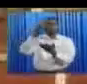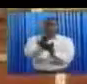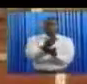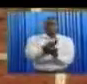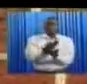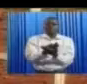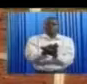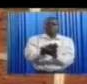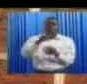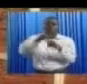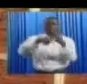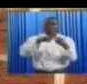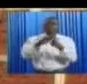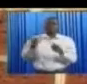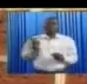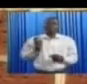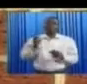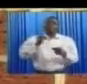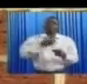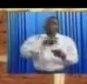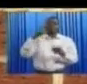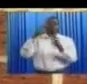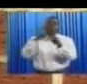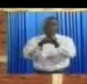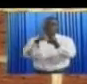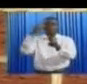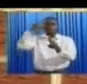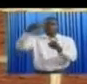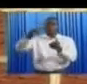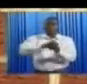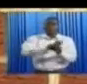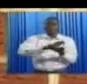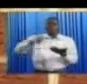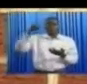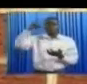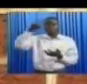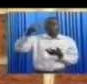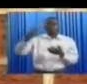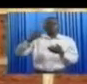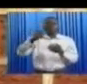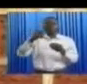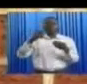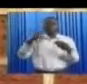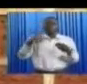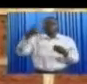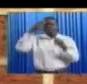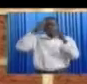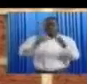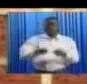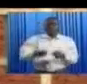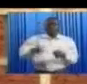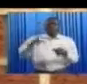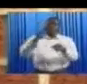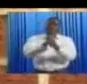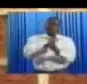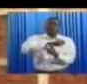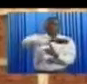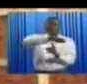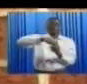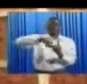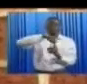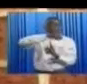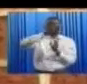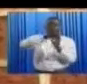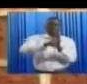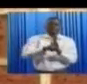budgétisation. Mais quand on regarde par rapport à l'ampleur de la dégradation et les moyens mis en œuvre, ils sont insuffisants pour pouvoir restaurer l'environnement. Quand